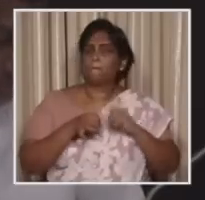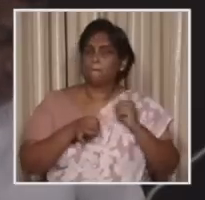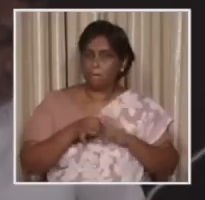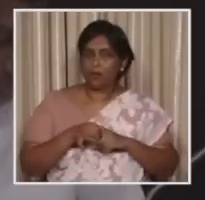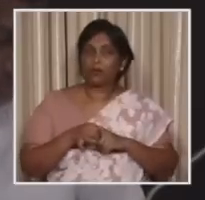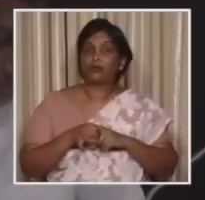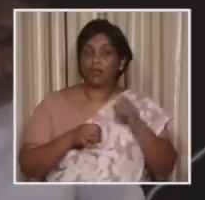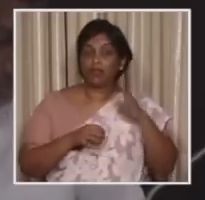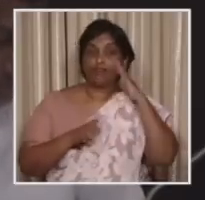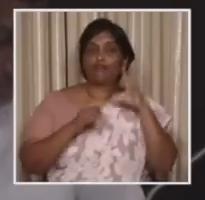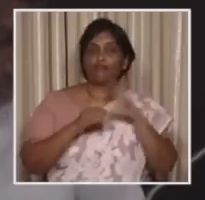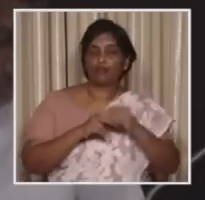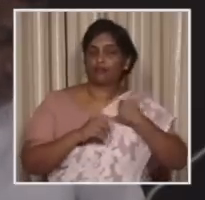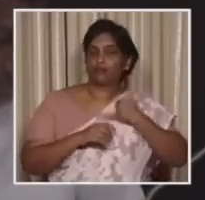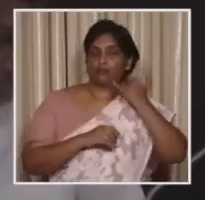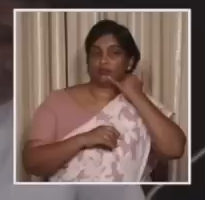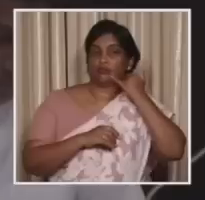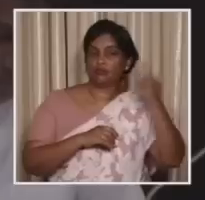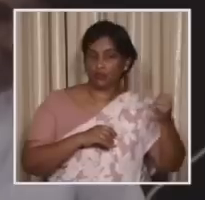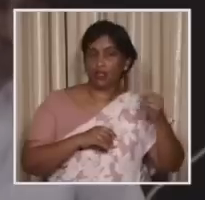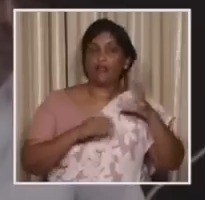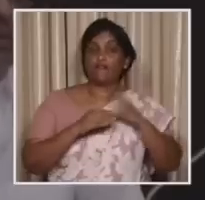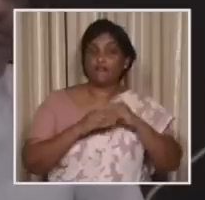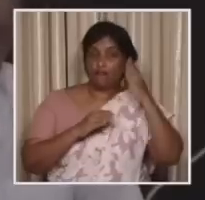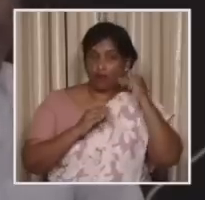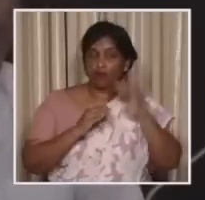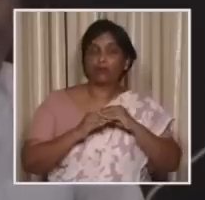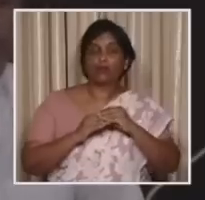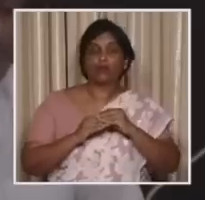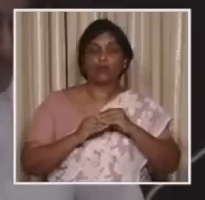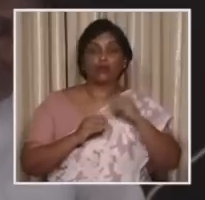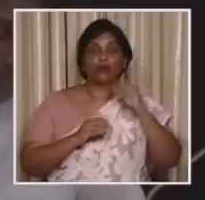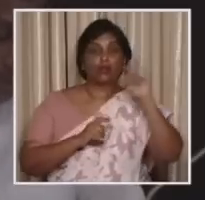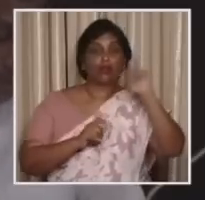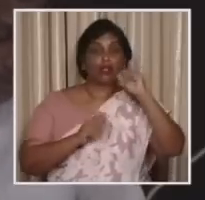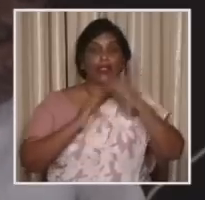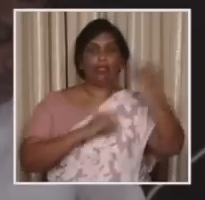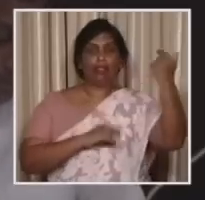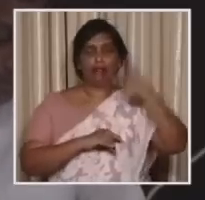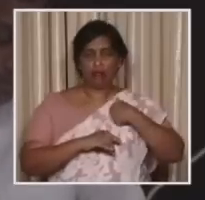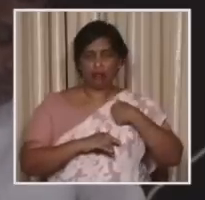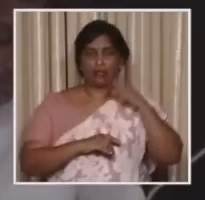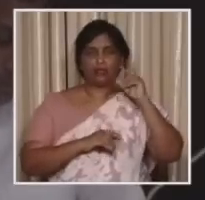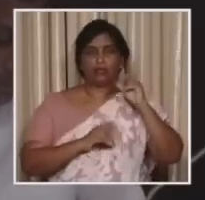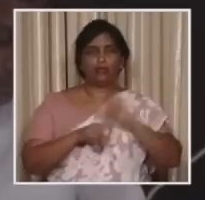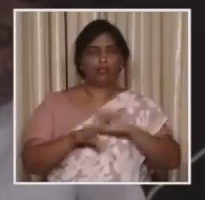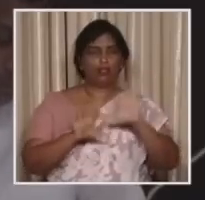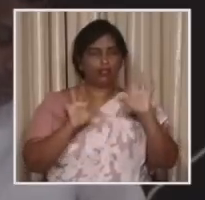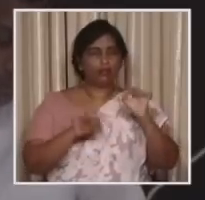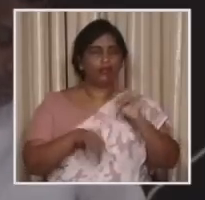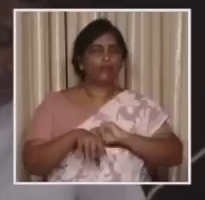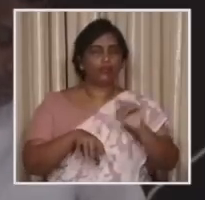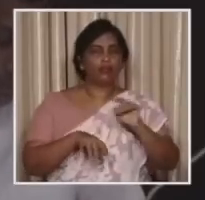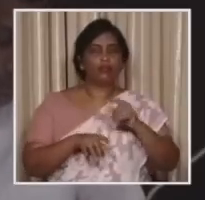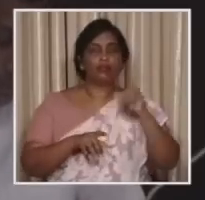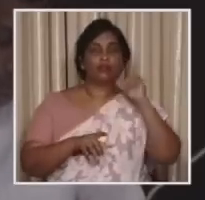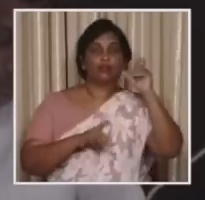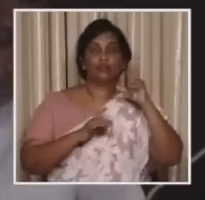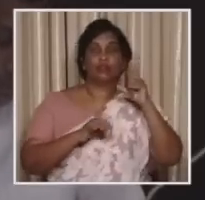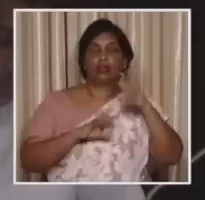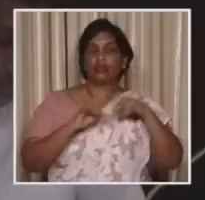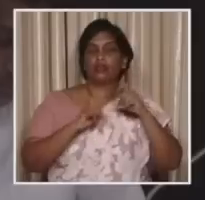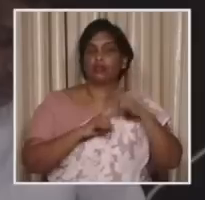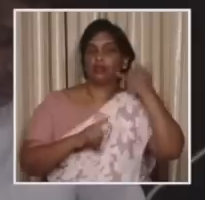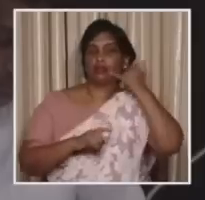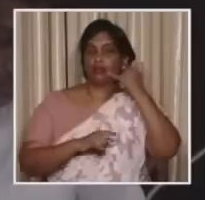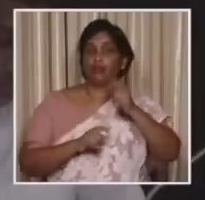Ohu tamange biridara durakathane aran denawa. Birinda kena buddhyansa niladharin denne gedarata awai kiyala. Vinadi 5kin e buddhyansa niladharin security ta katha karanawa.